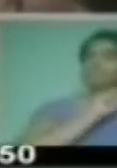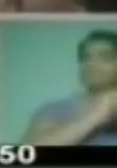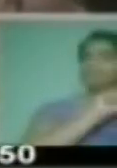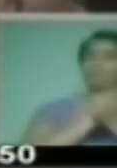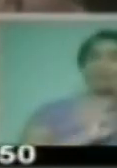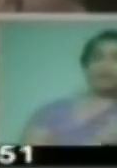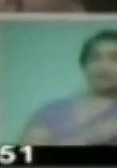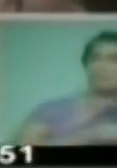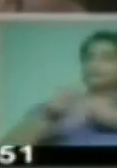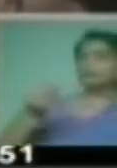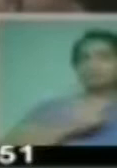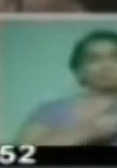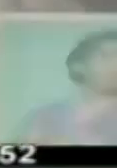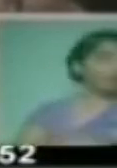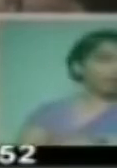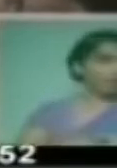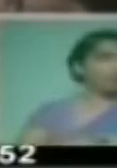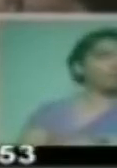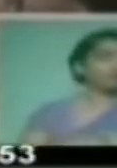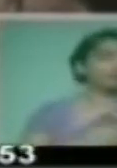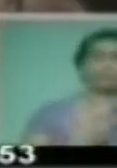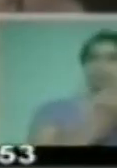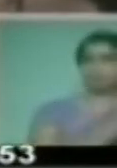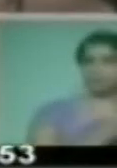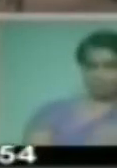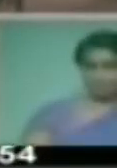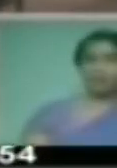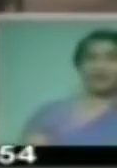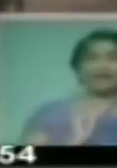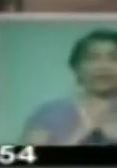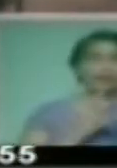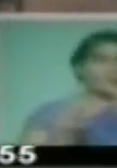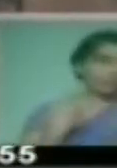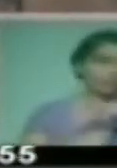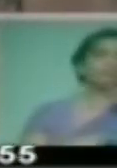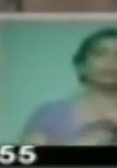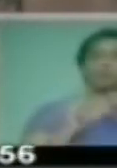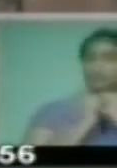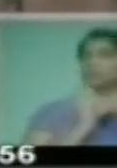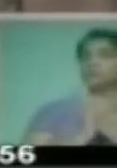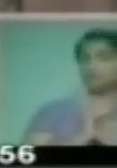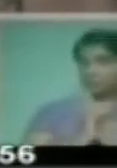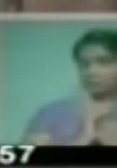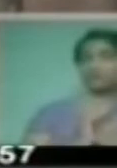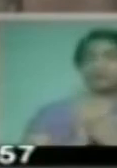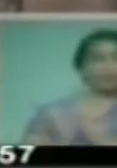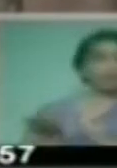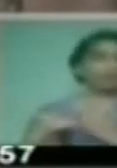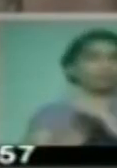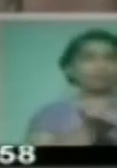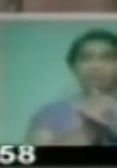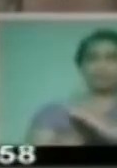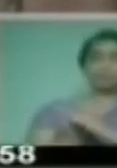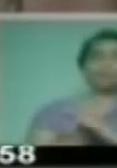வாய்ப்பை நாம் ஏற்படுத்திக் கொண்டோம். சிங்கப்பூருடன் கைச்சாத்திடப்பட்டுள்ள சுதந்திர வர்த்தக ஒப்பந்தம் கடந்த காலங்களில் உரிய முறையில் நடைமுறைப்படுத்தப்படவில்லை. குறித்த ஒப்பந்தம் உரிய